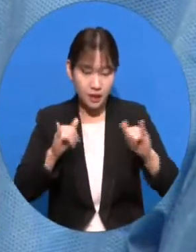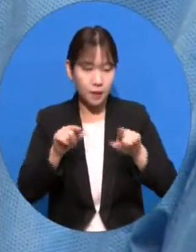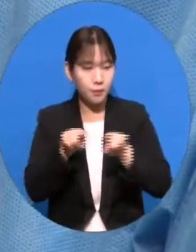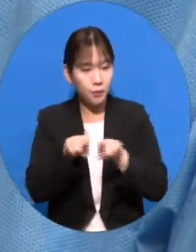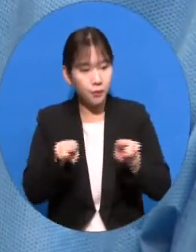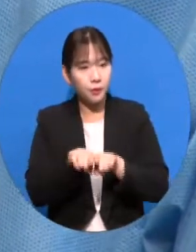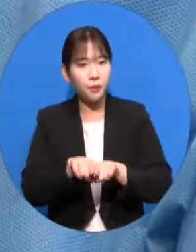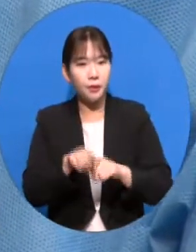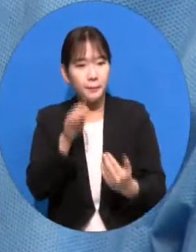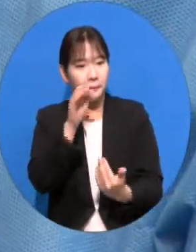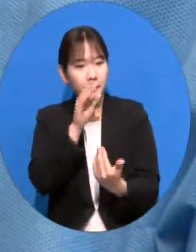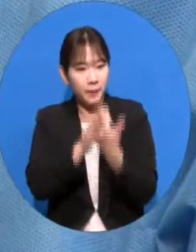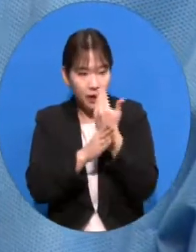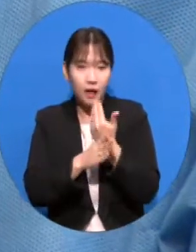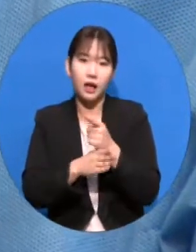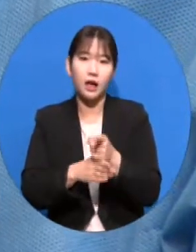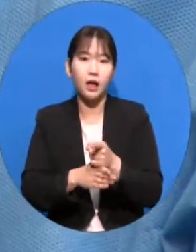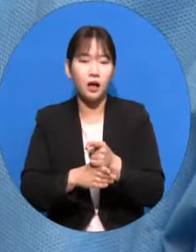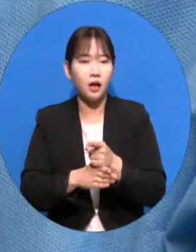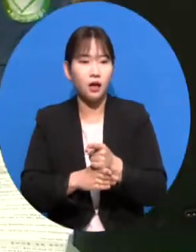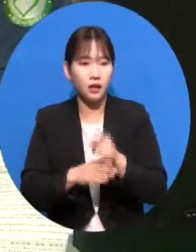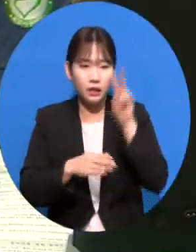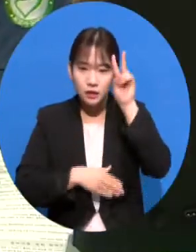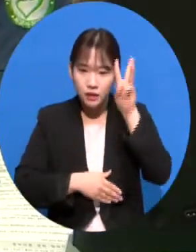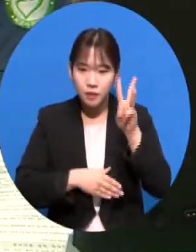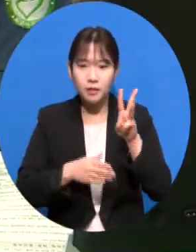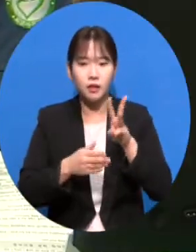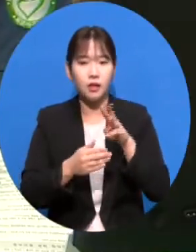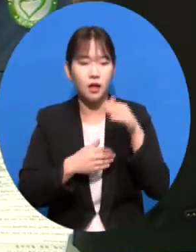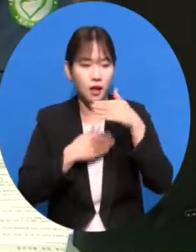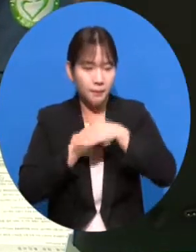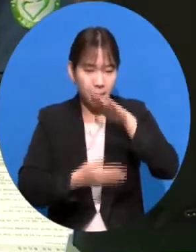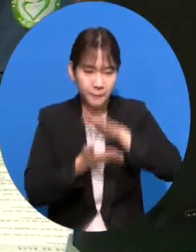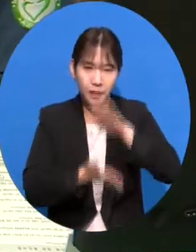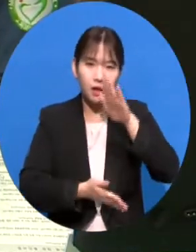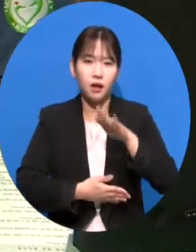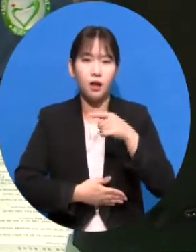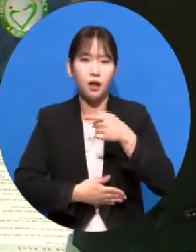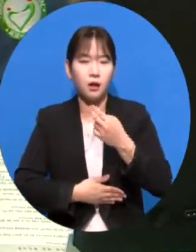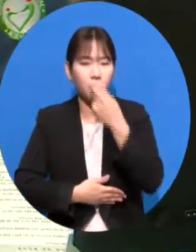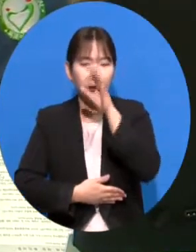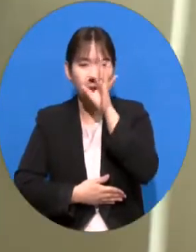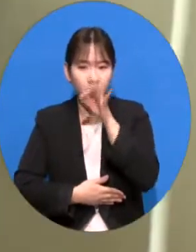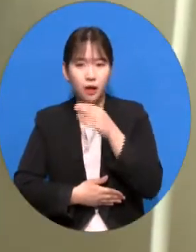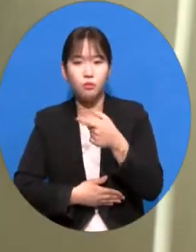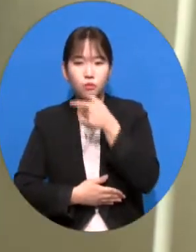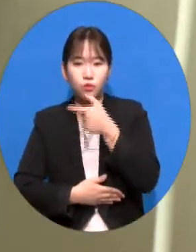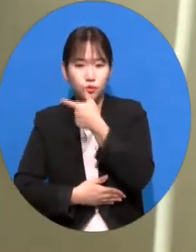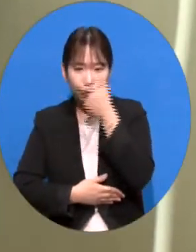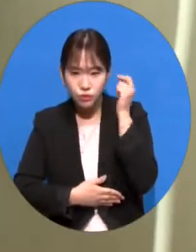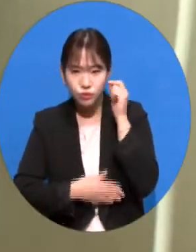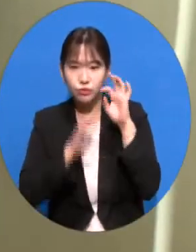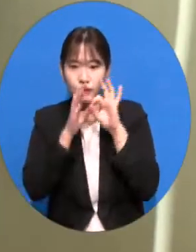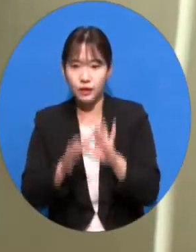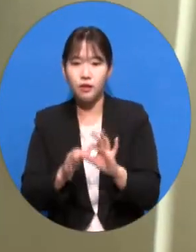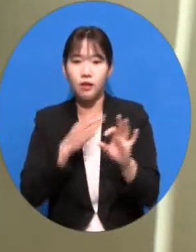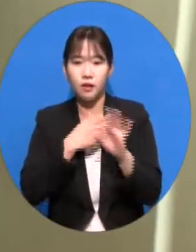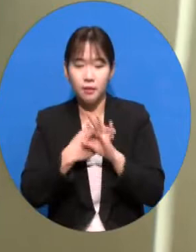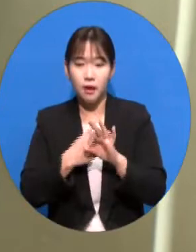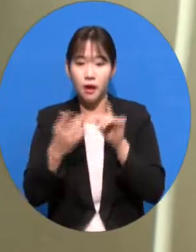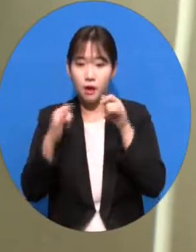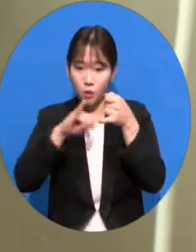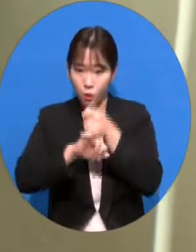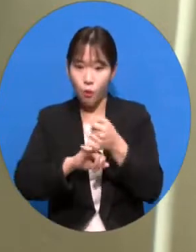초기 2, 3일 정도의 증상이 집중되는데 고열과 호흡곤란, 탈수 증상 등이 지속될 경우 반드시 대면